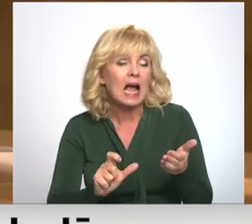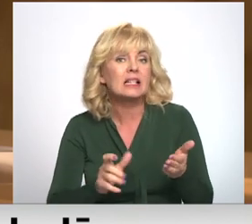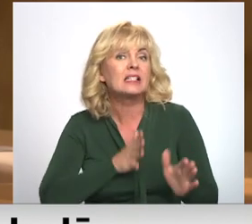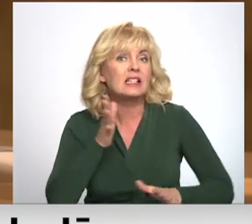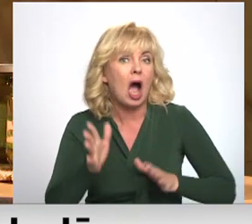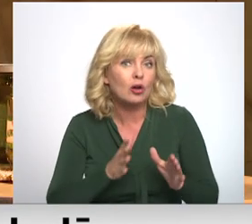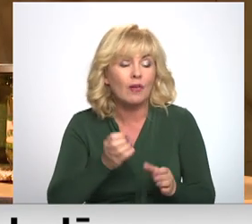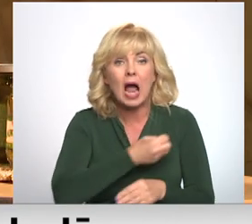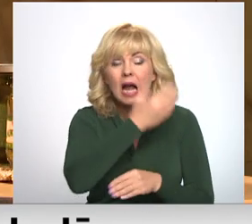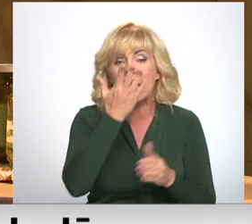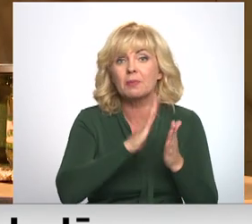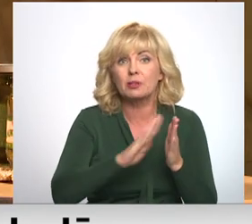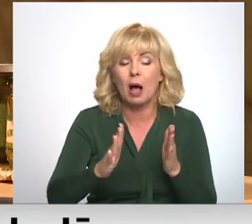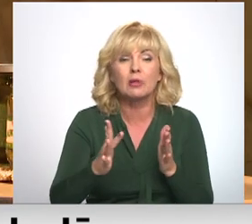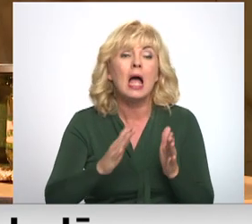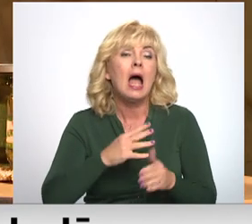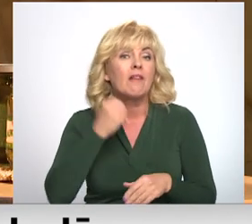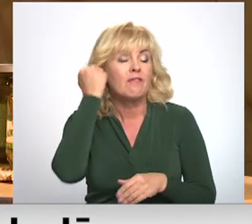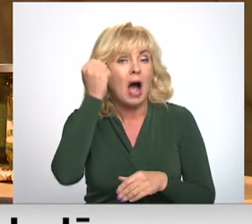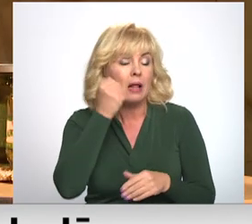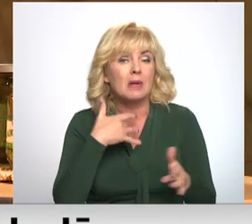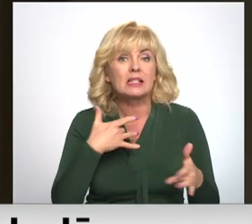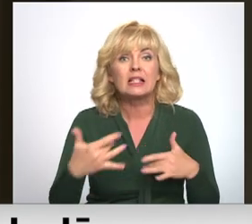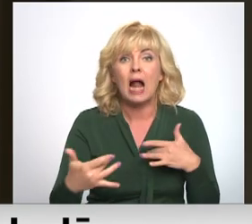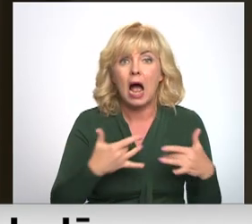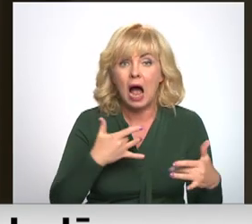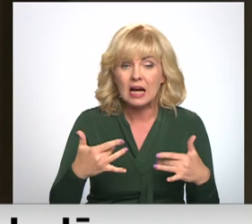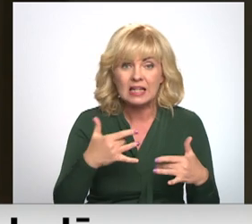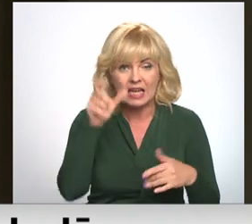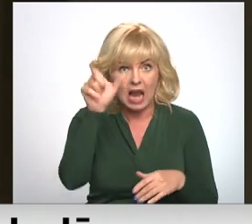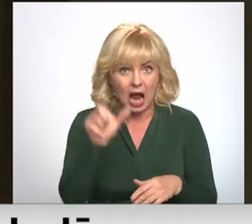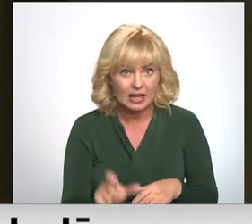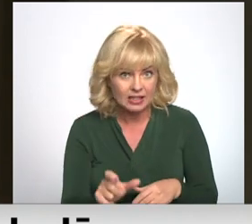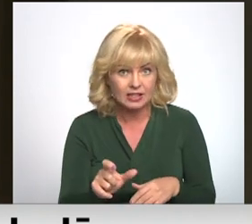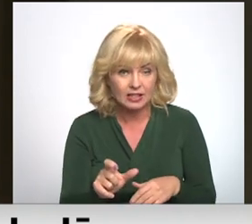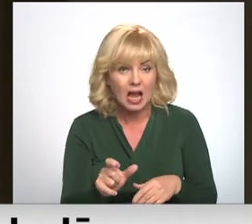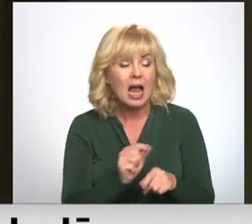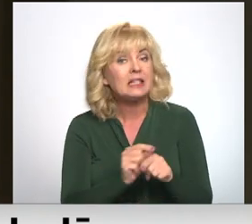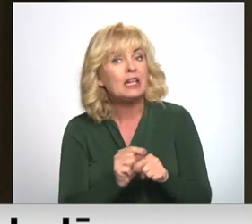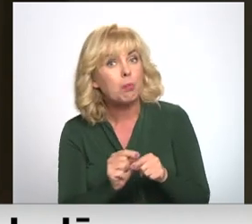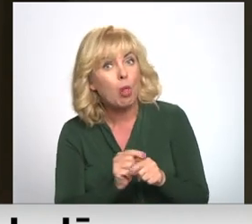pilī diktēja Valmieras drāmas teātra aktieris Mārtiņš Meijers. Tāpat ķiploku.